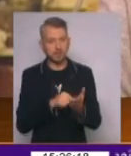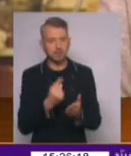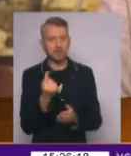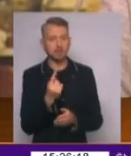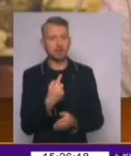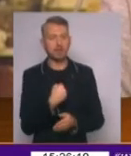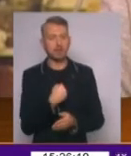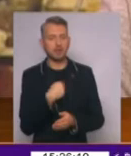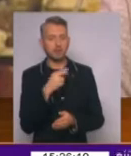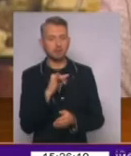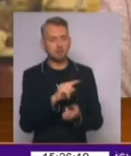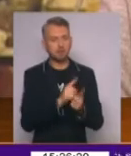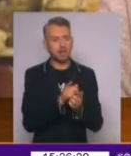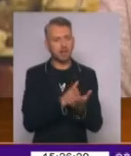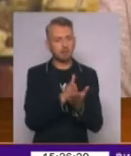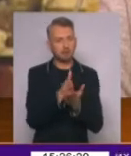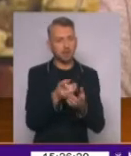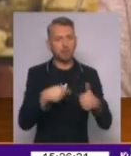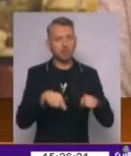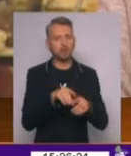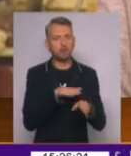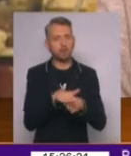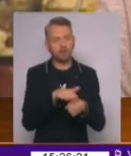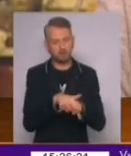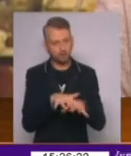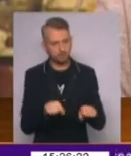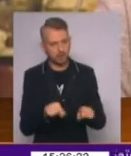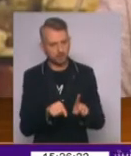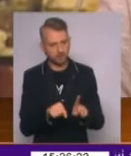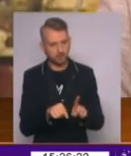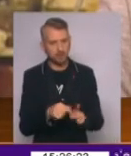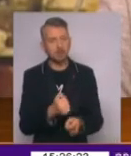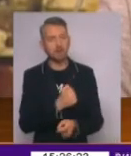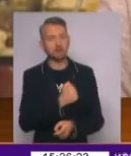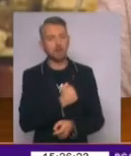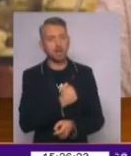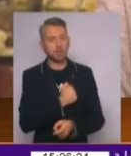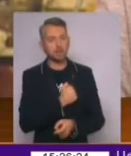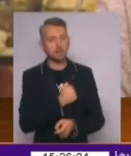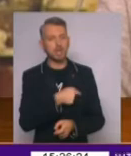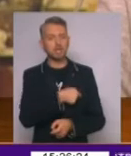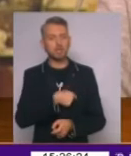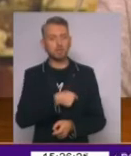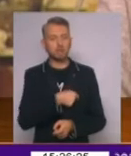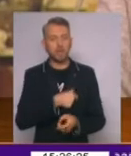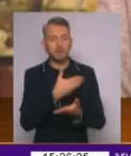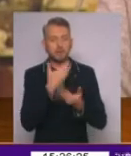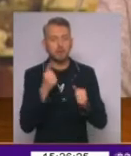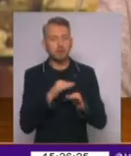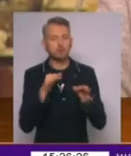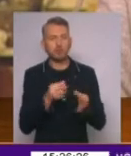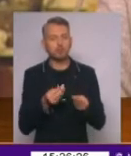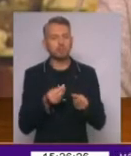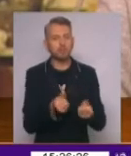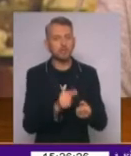би його переадресувала до органів виконавчої влади. На жаль, депутати не мають жодних важелів